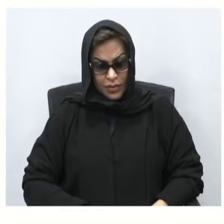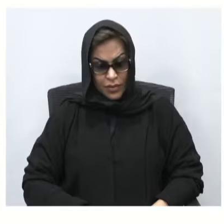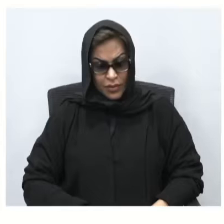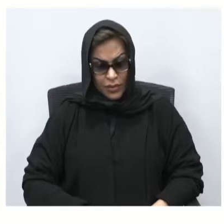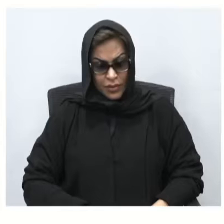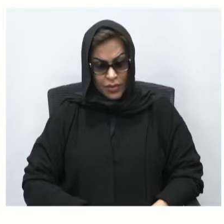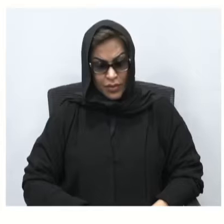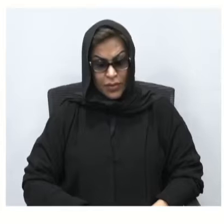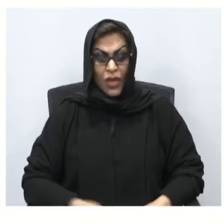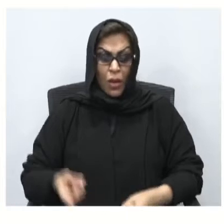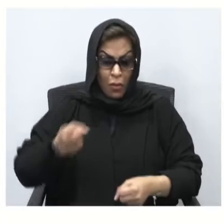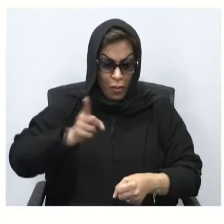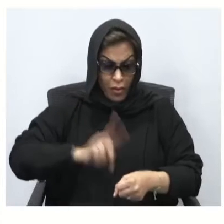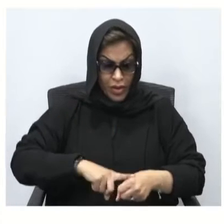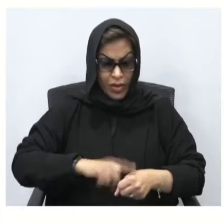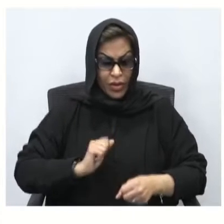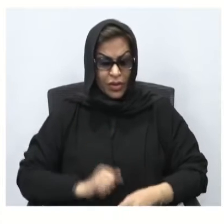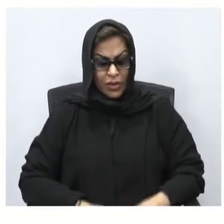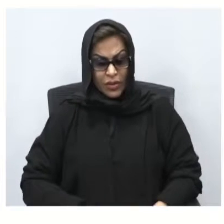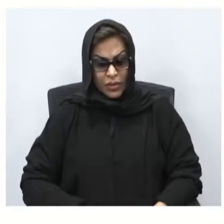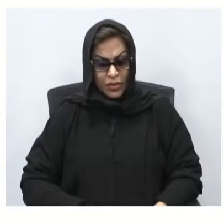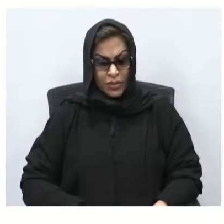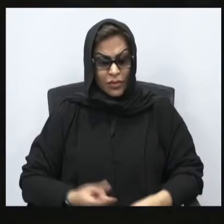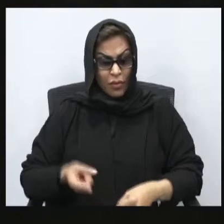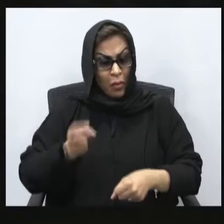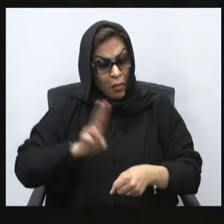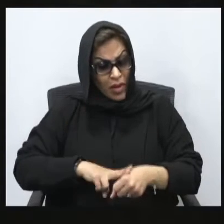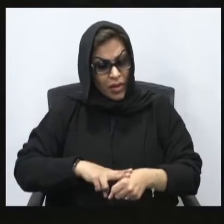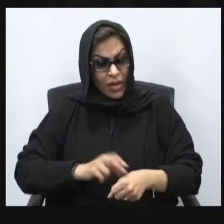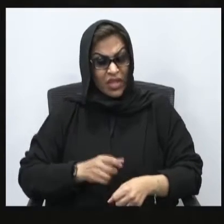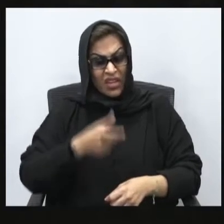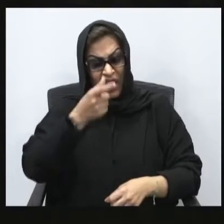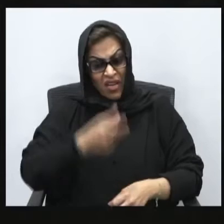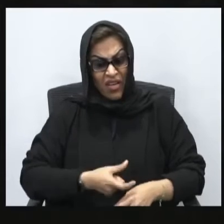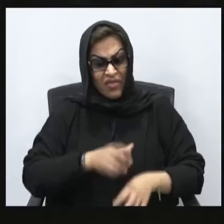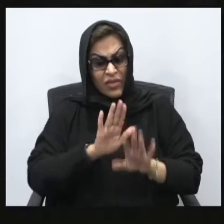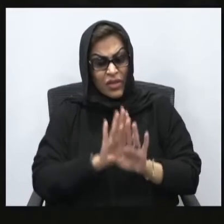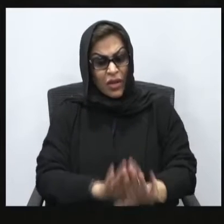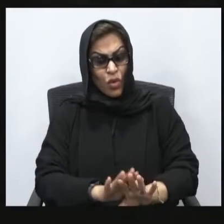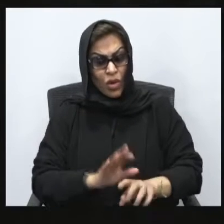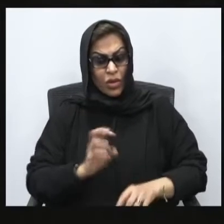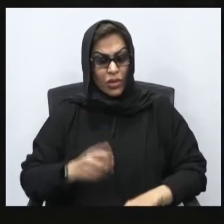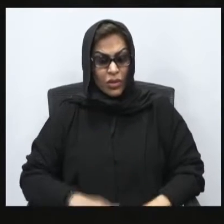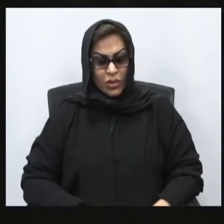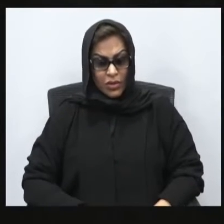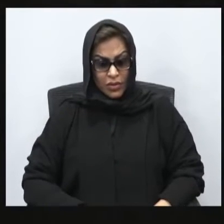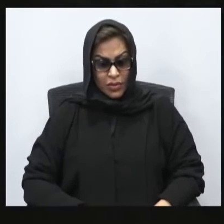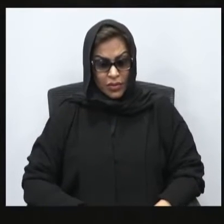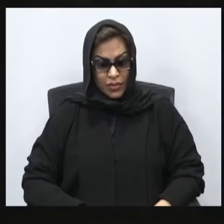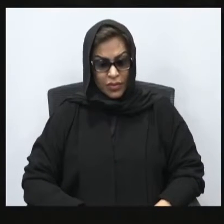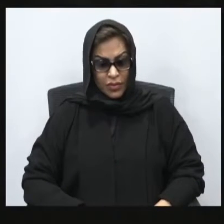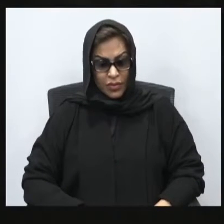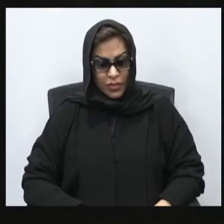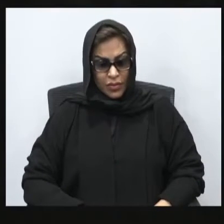ثمانيه نكر الخطوه الثانيه على نفس الكرات ما نشيل الكرات نخليها